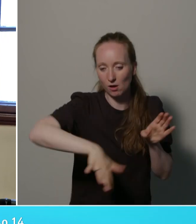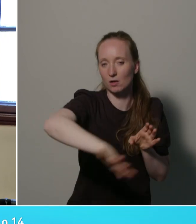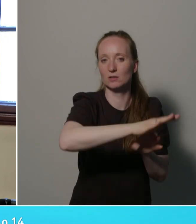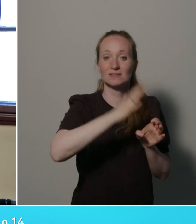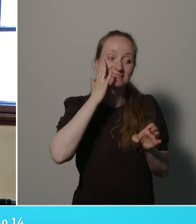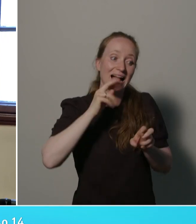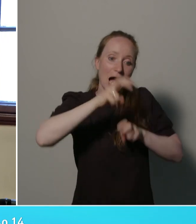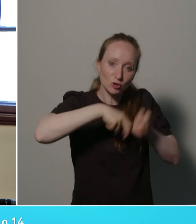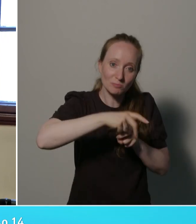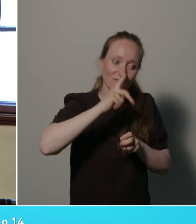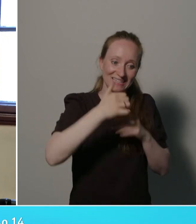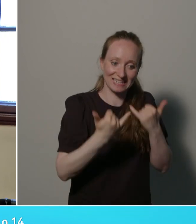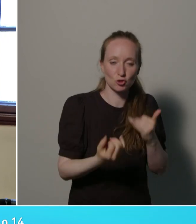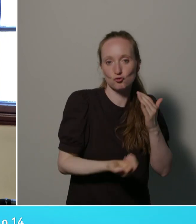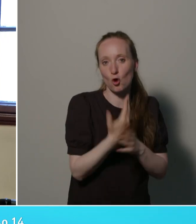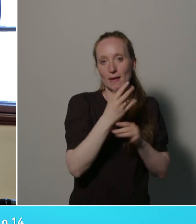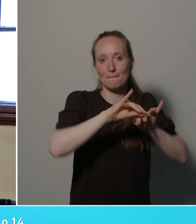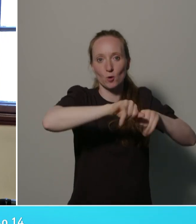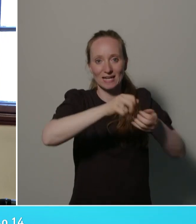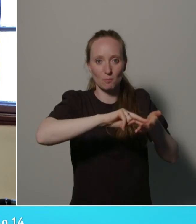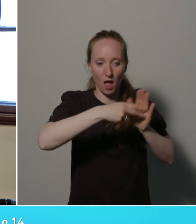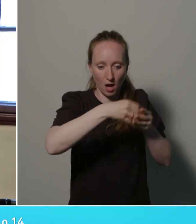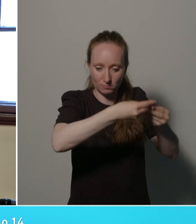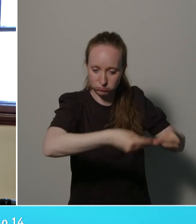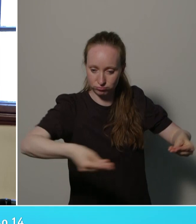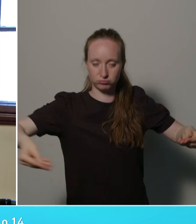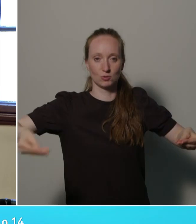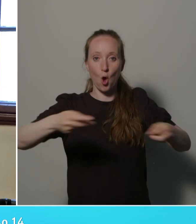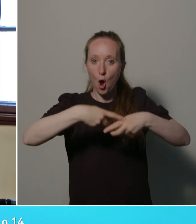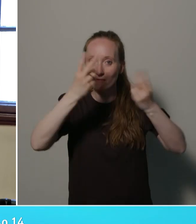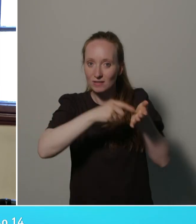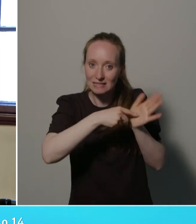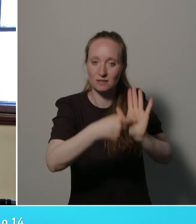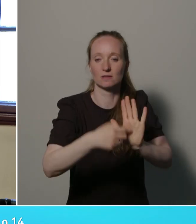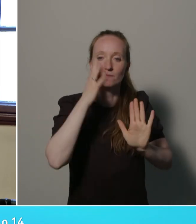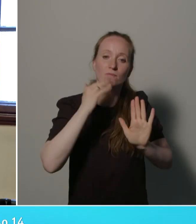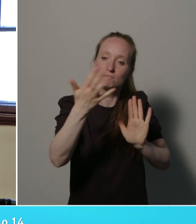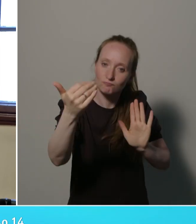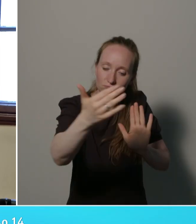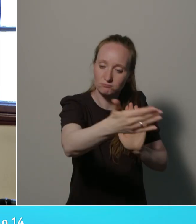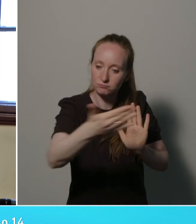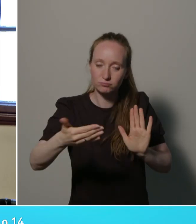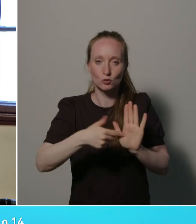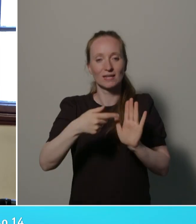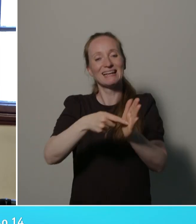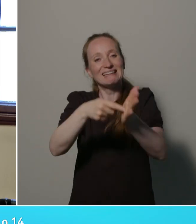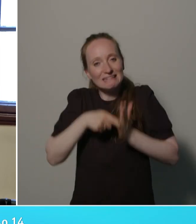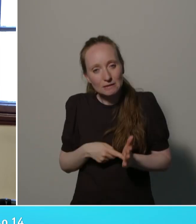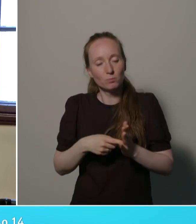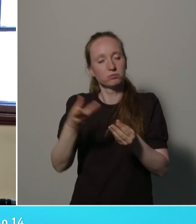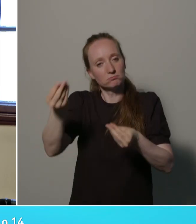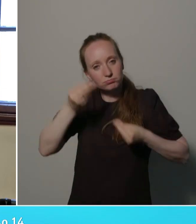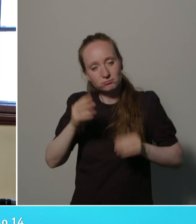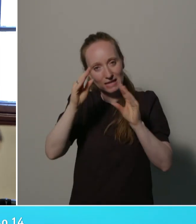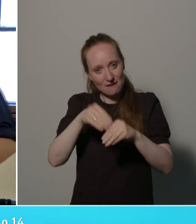zum Planungsentwurf der Verwaltung bekannt zu geben und natürlich auch die Informationsveranstaltung der Stadt dann zu nutzen. Soweit von